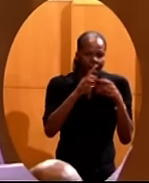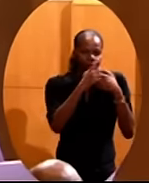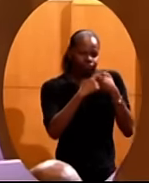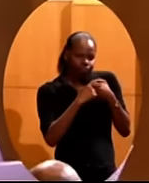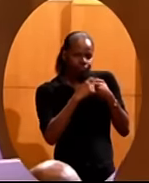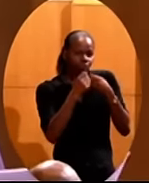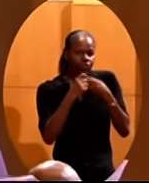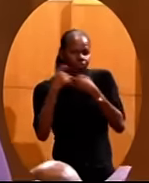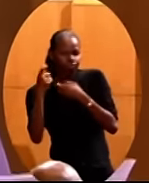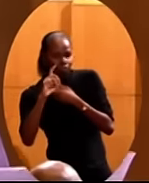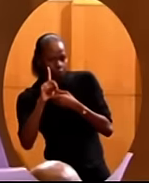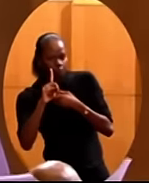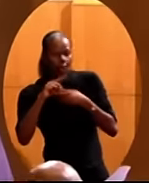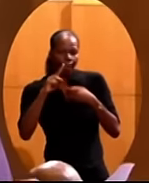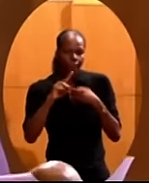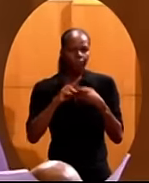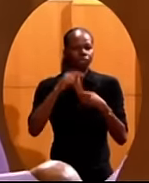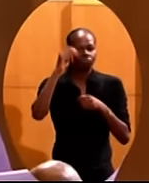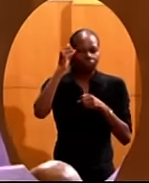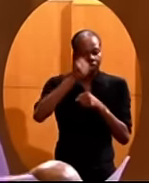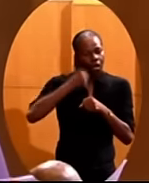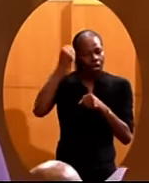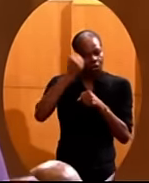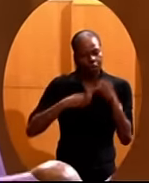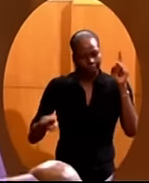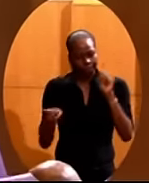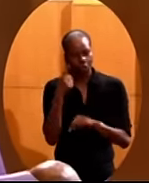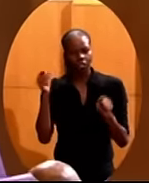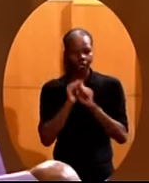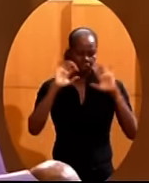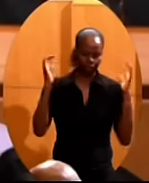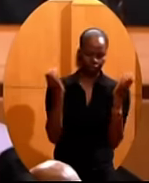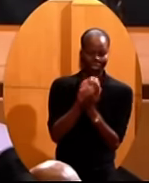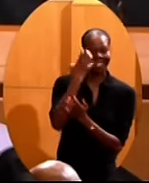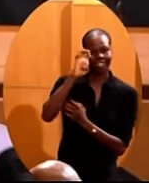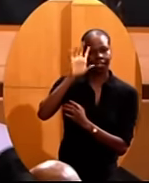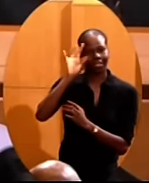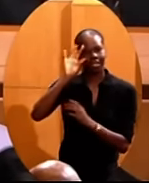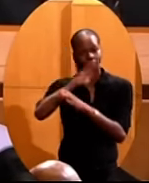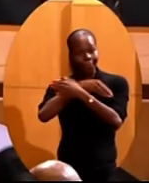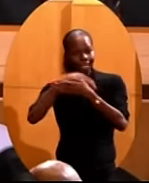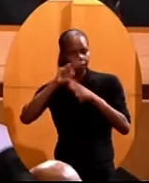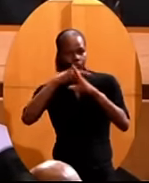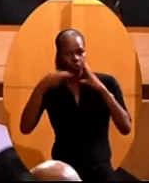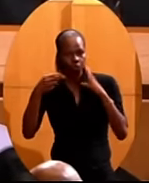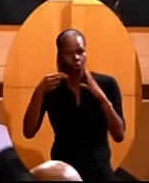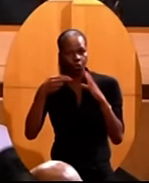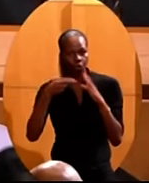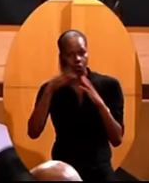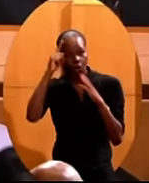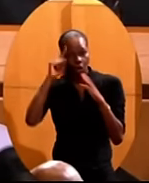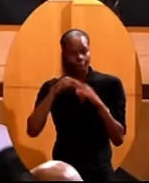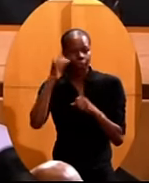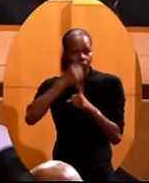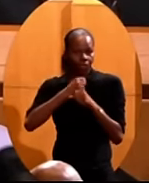alliance mais d'initier de gros travaux deun montant équivalent à 450 millions d'euros pour doper très rapidement le